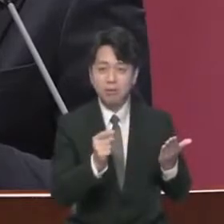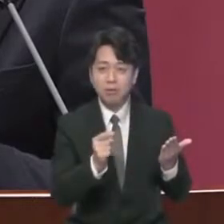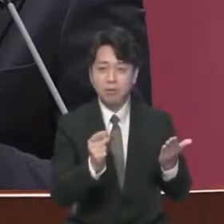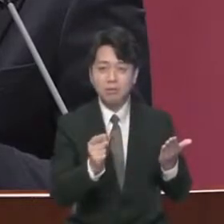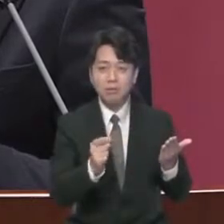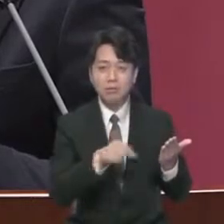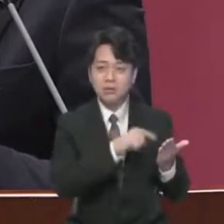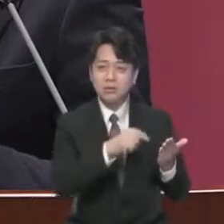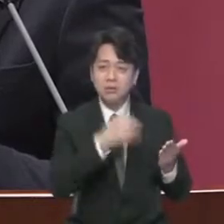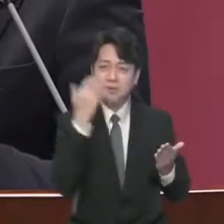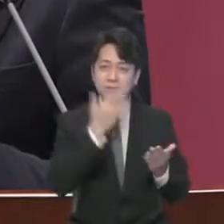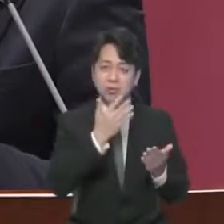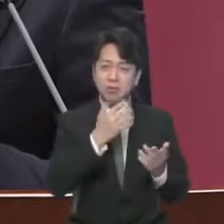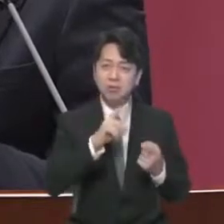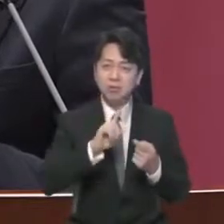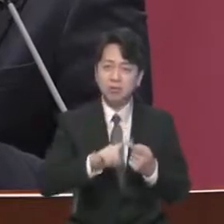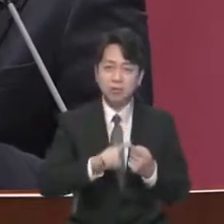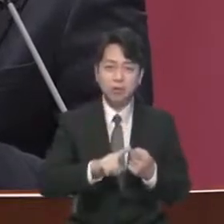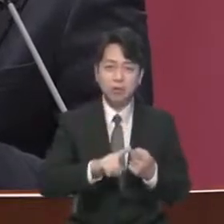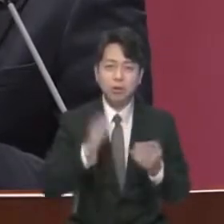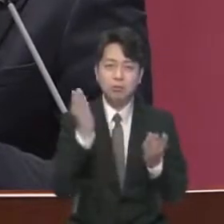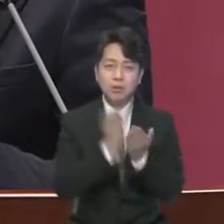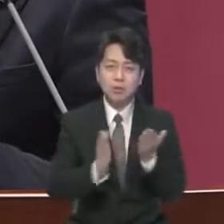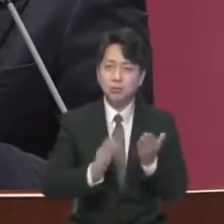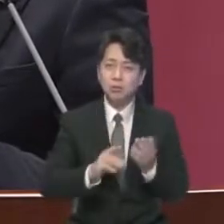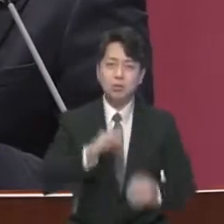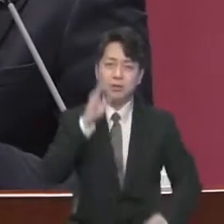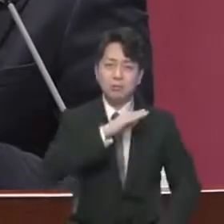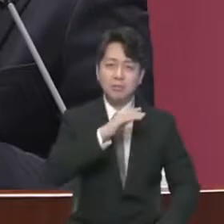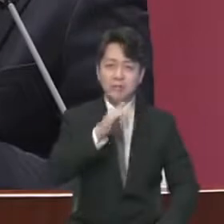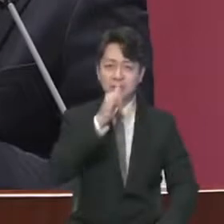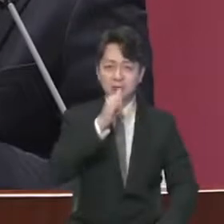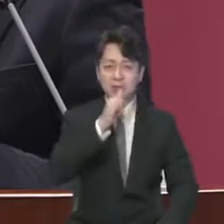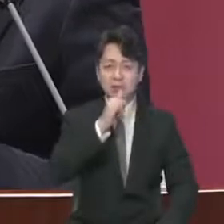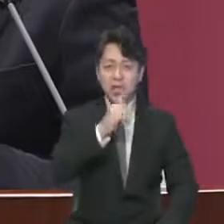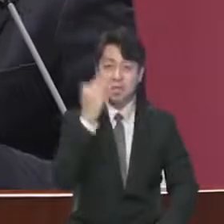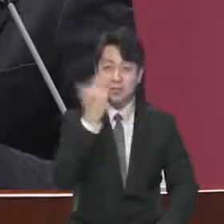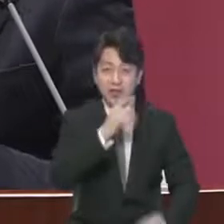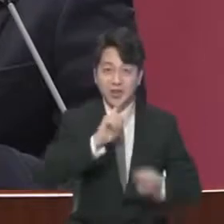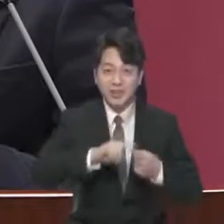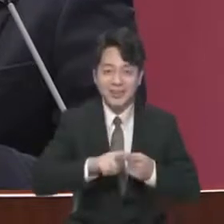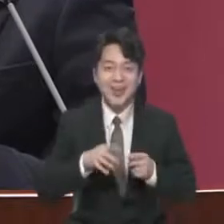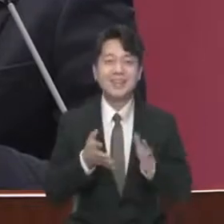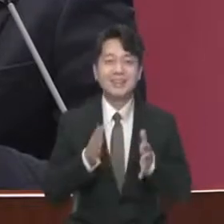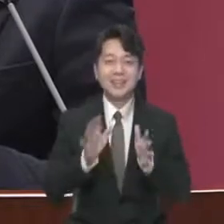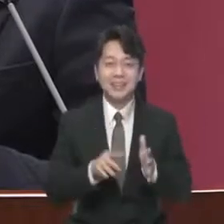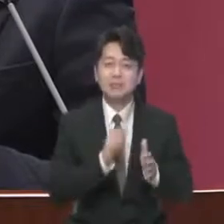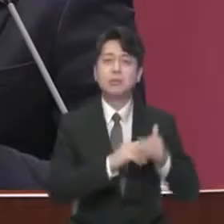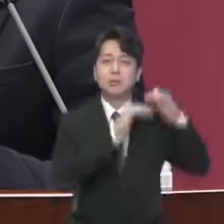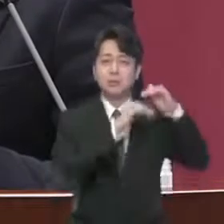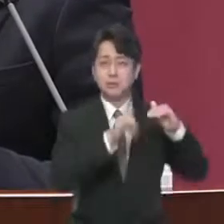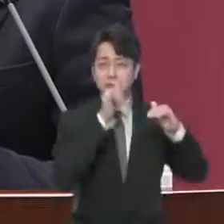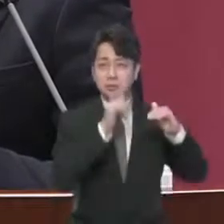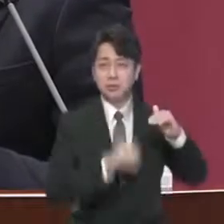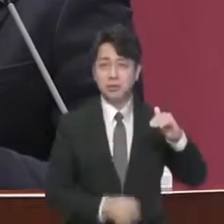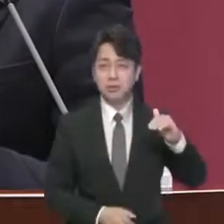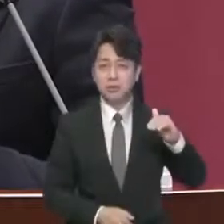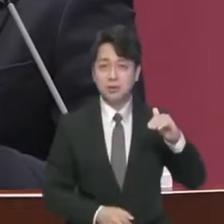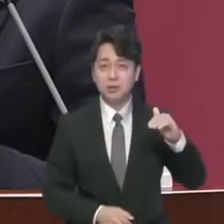된다 이런 내용은 없습니다. 성관계를 장난치듯 대수롭지 않게 아이들에게 소개하고 있습니다. 부총리님, 이런 책이 여가부를